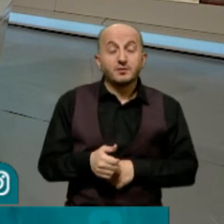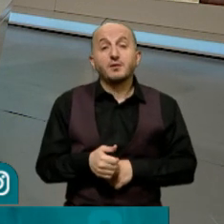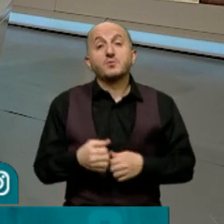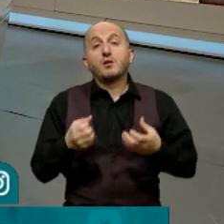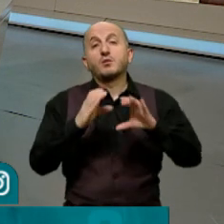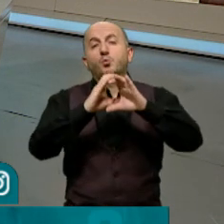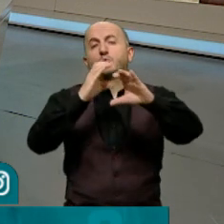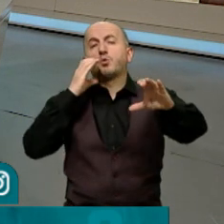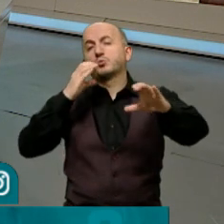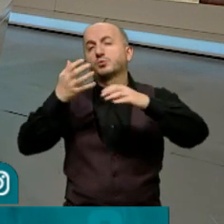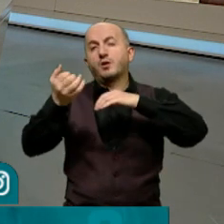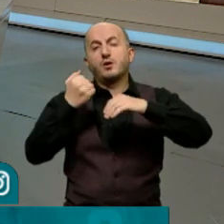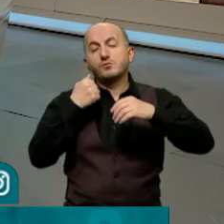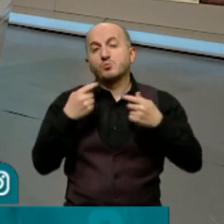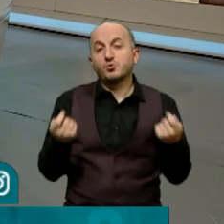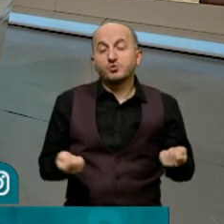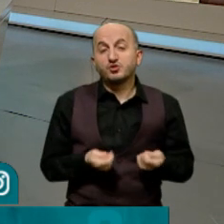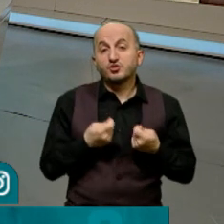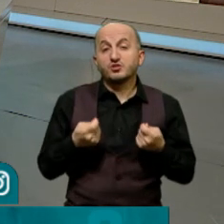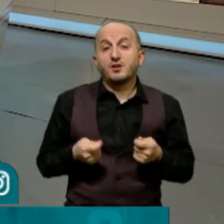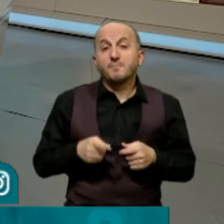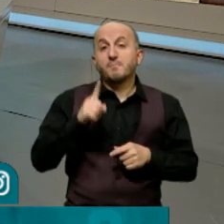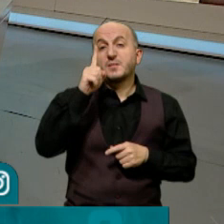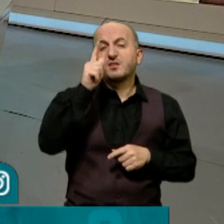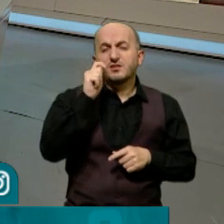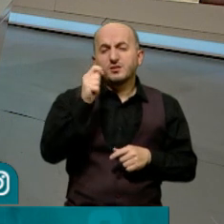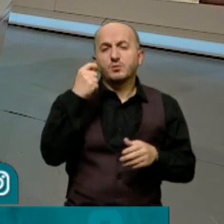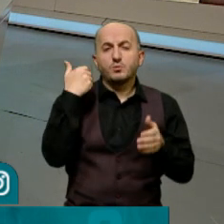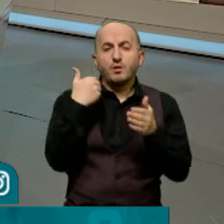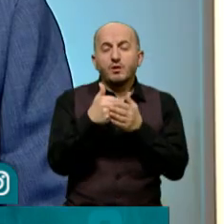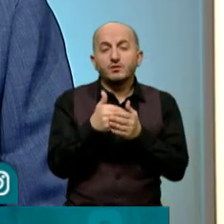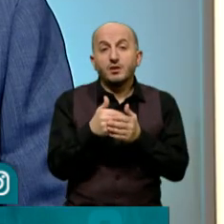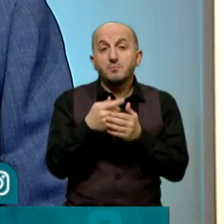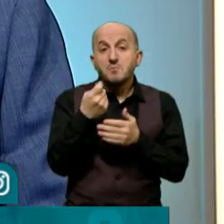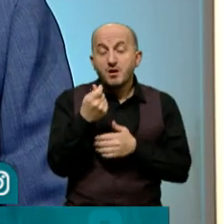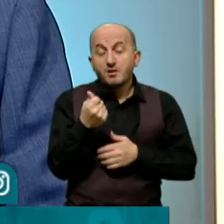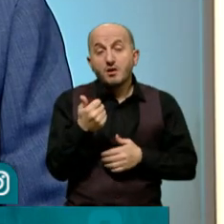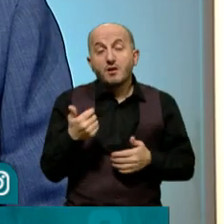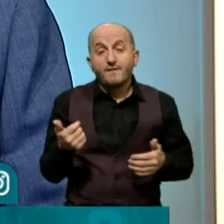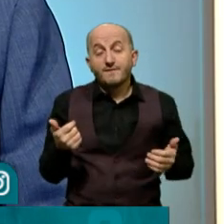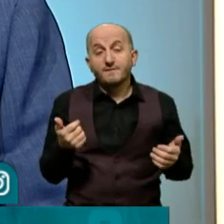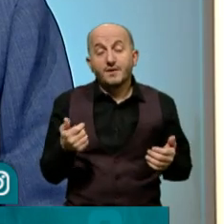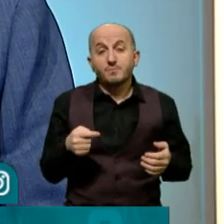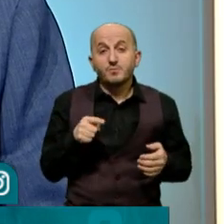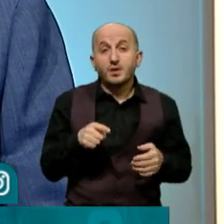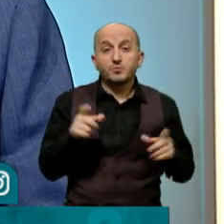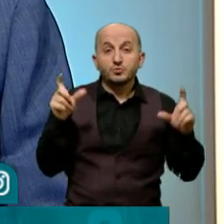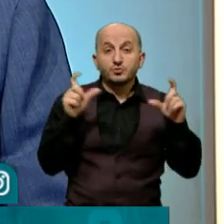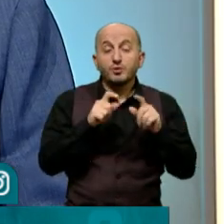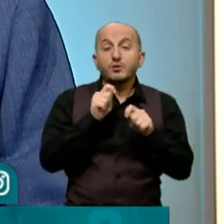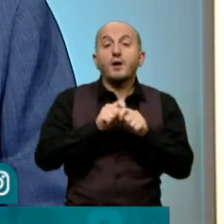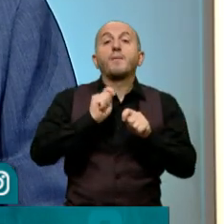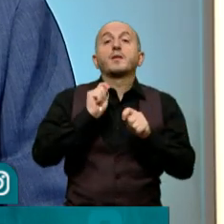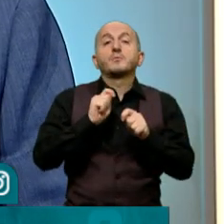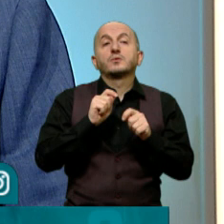otobüs alıyor, diyor ki bu işte bir trilyon kadar veya işte şu kadar para, neyse ben bunu sigorta